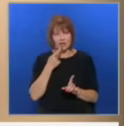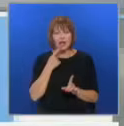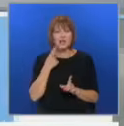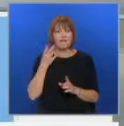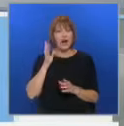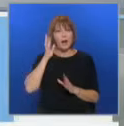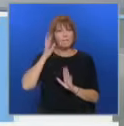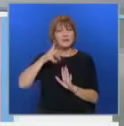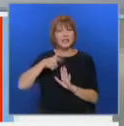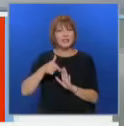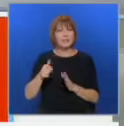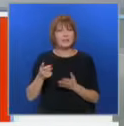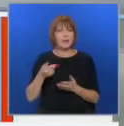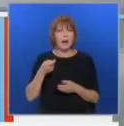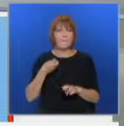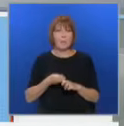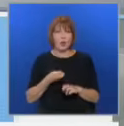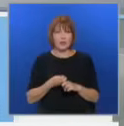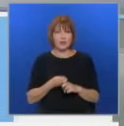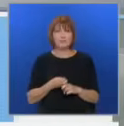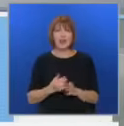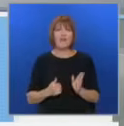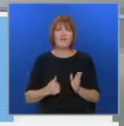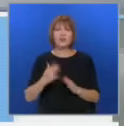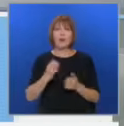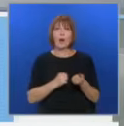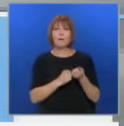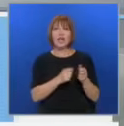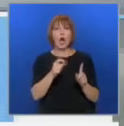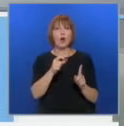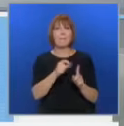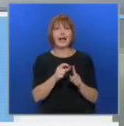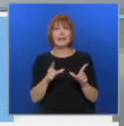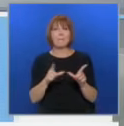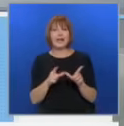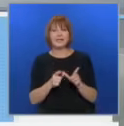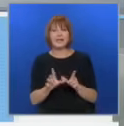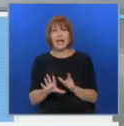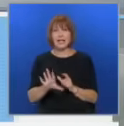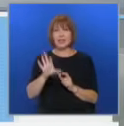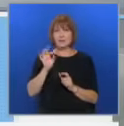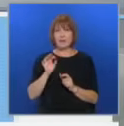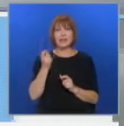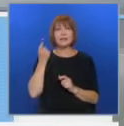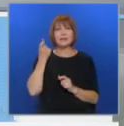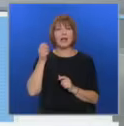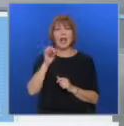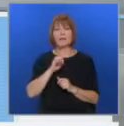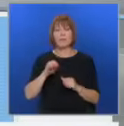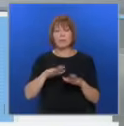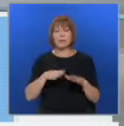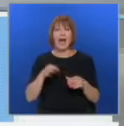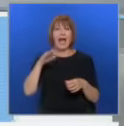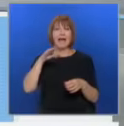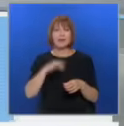клиника. Международните теми с рекордно висока подкрепа Роберта Мецола беше преизбран за председател на Европейския парламент. За нея